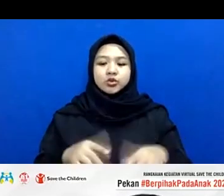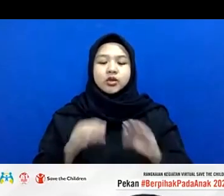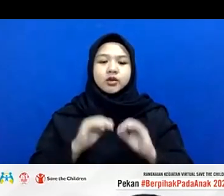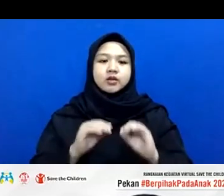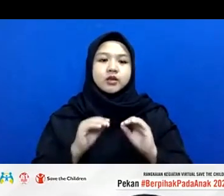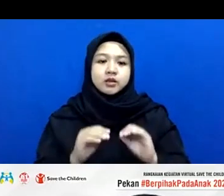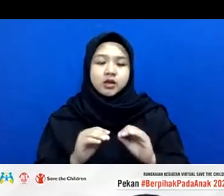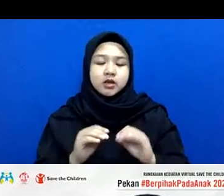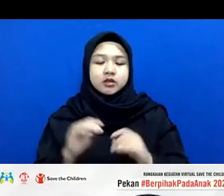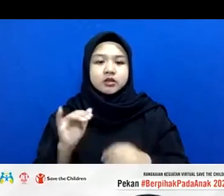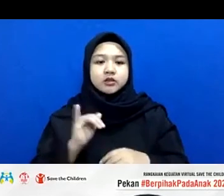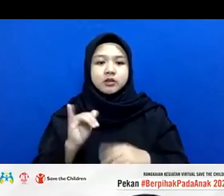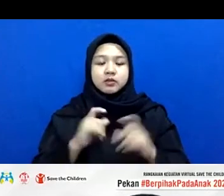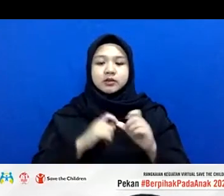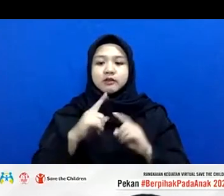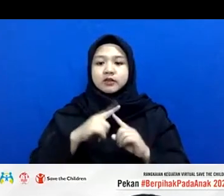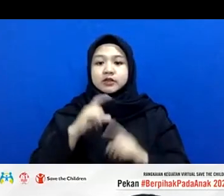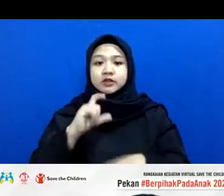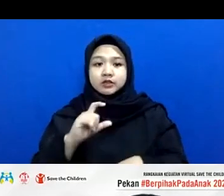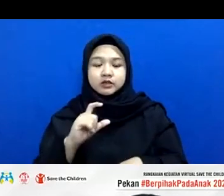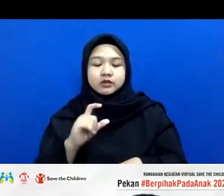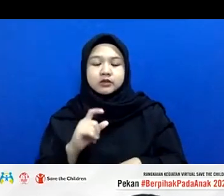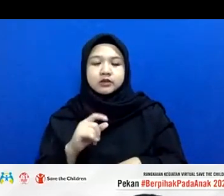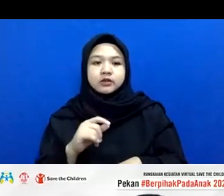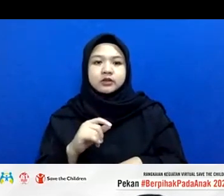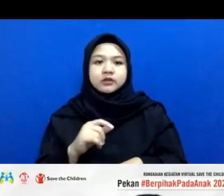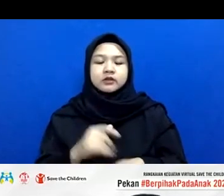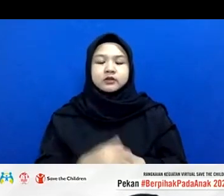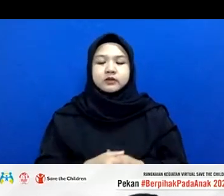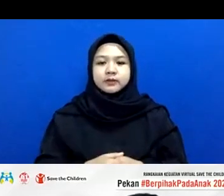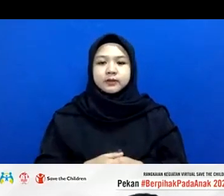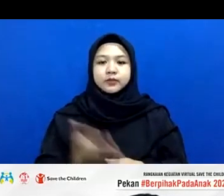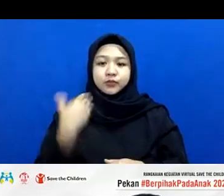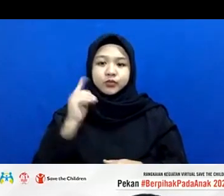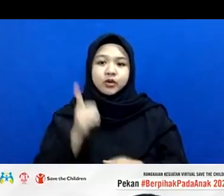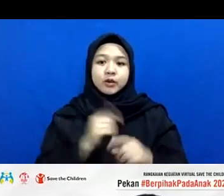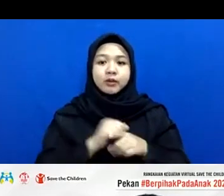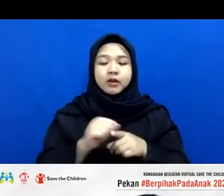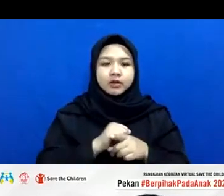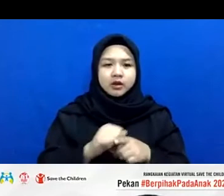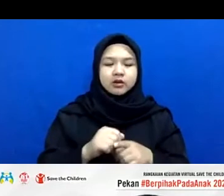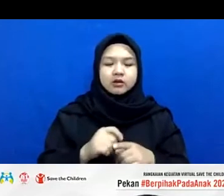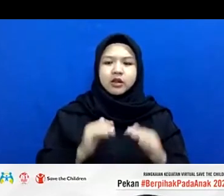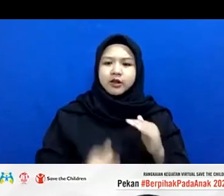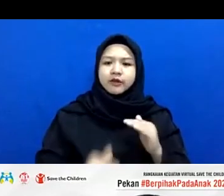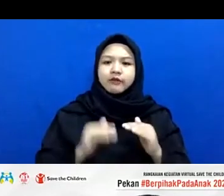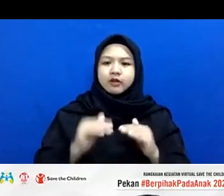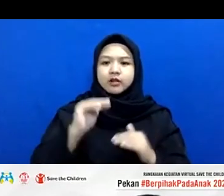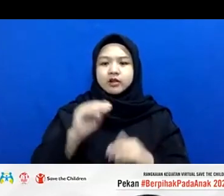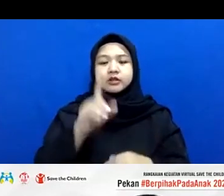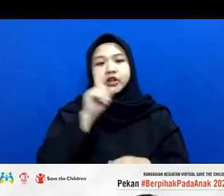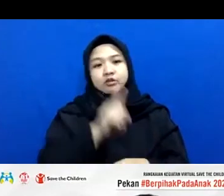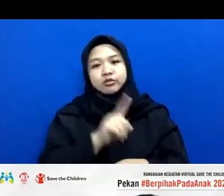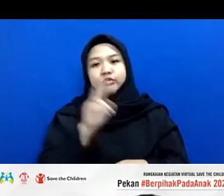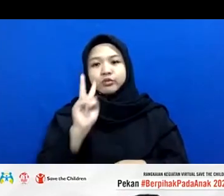sama yang dulu kita pernah ada pelatihan itu, ada level-levelnya, level 1, level 2,